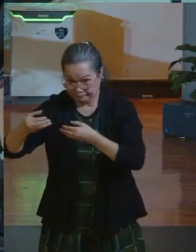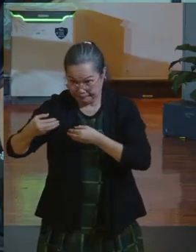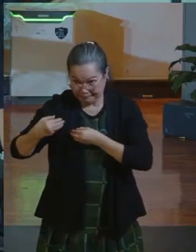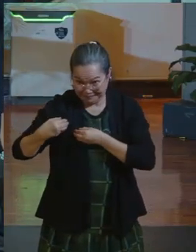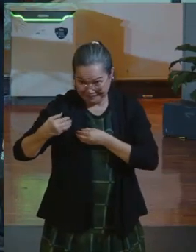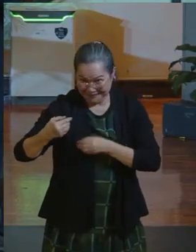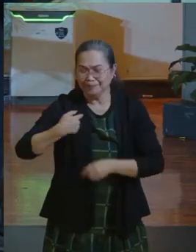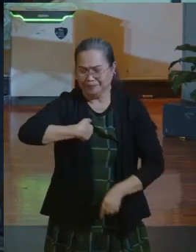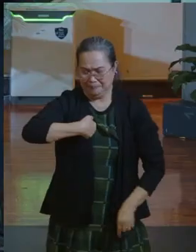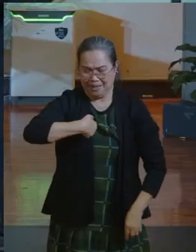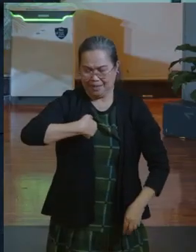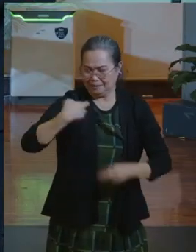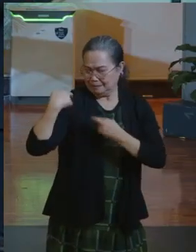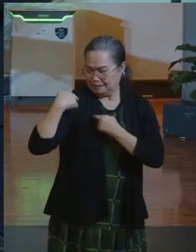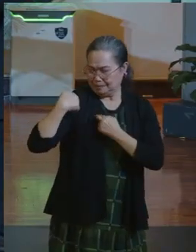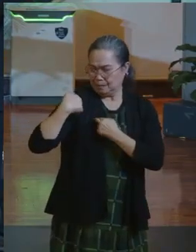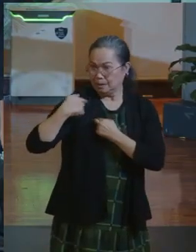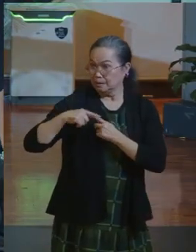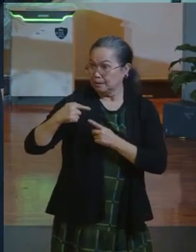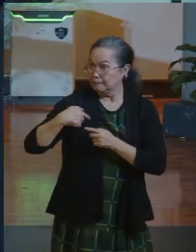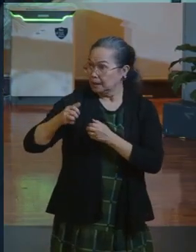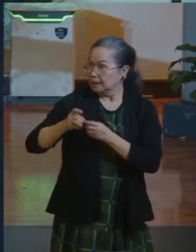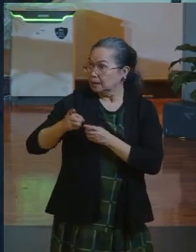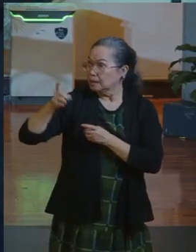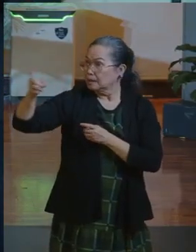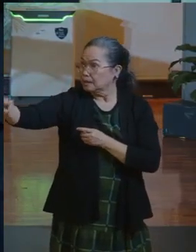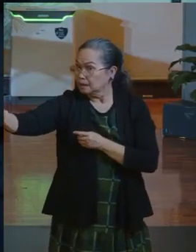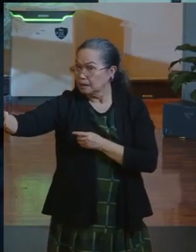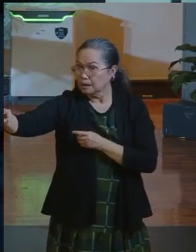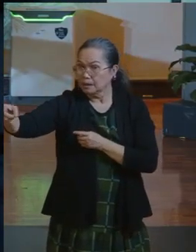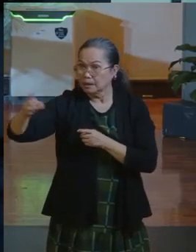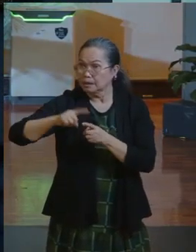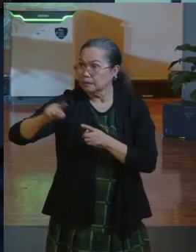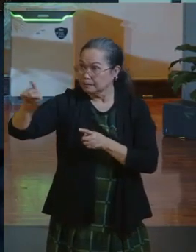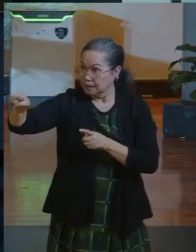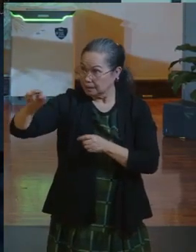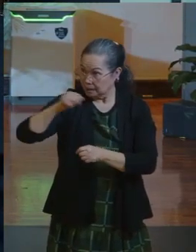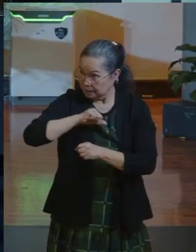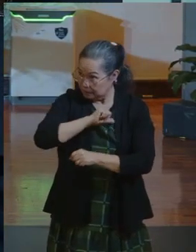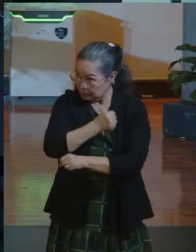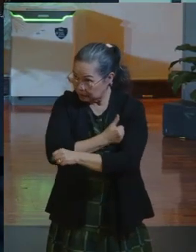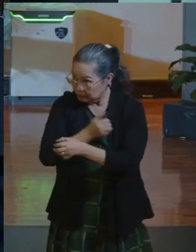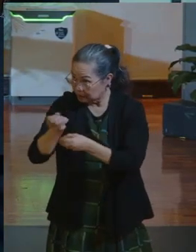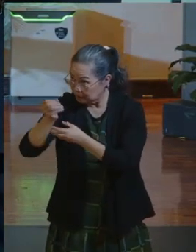sa isang tao mo, kailangan bigyan mo rin siya ng authority.